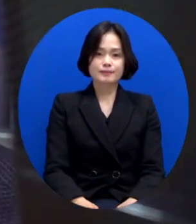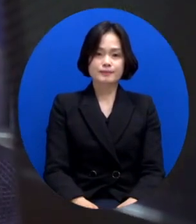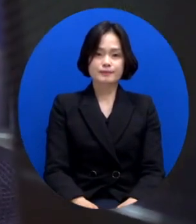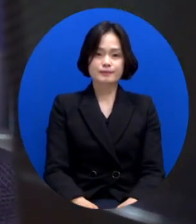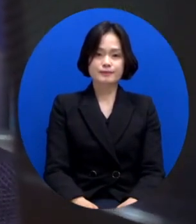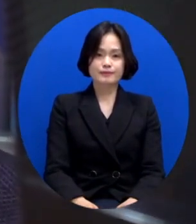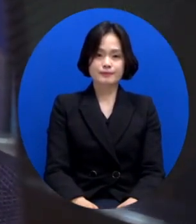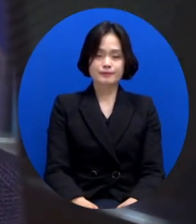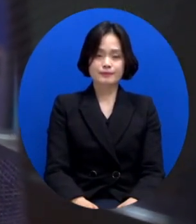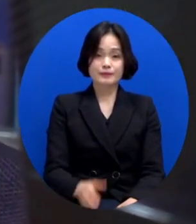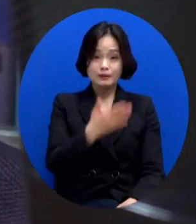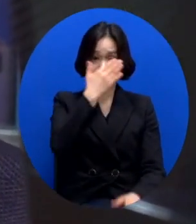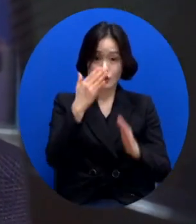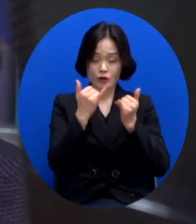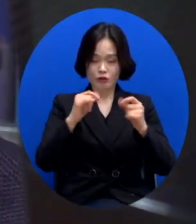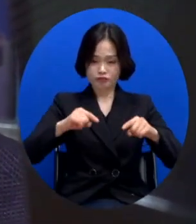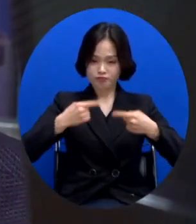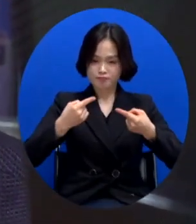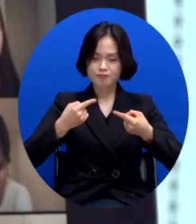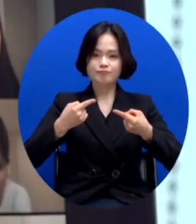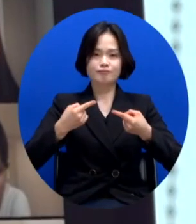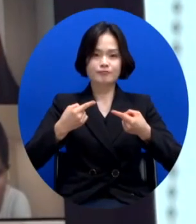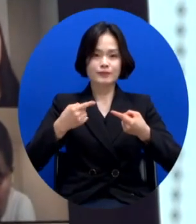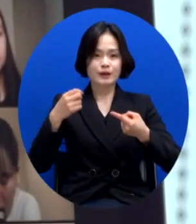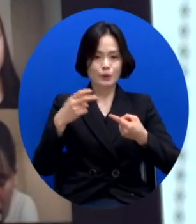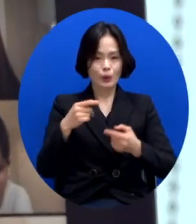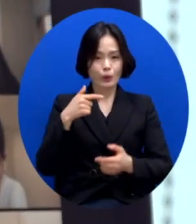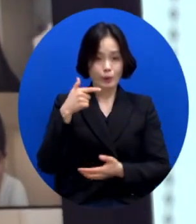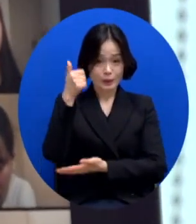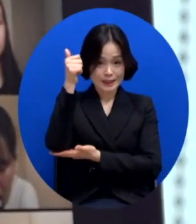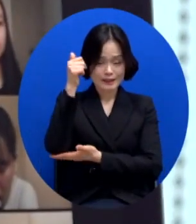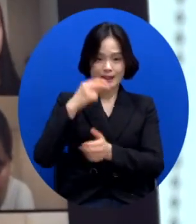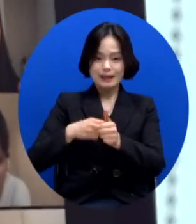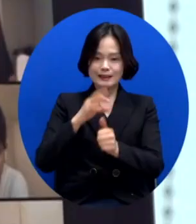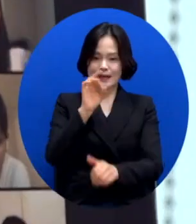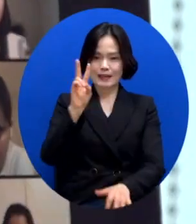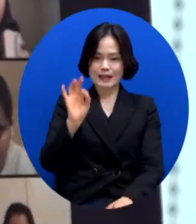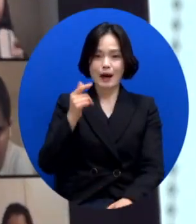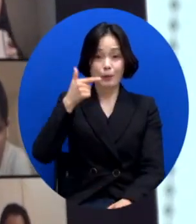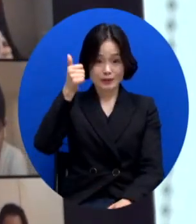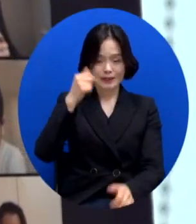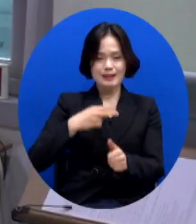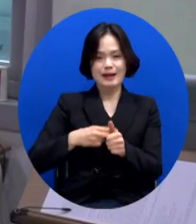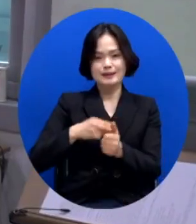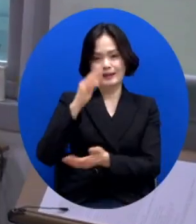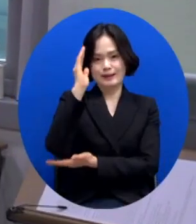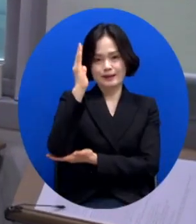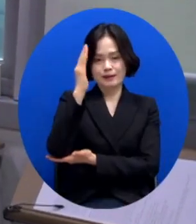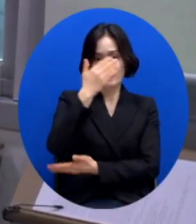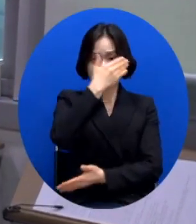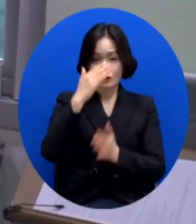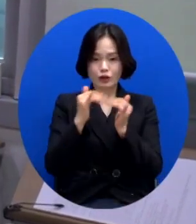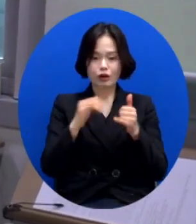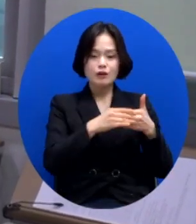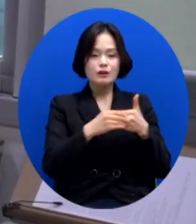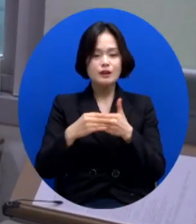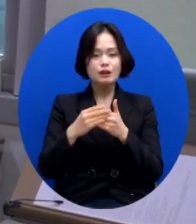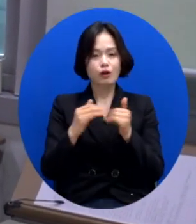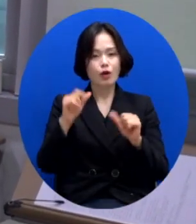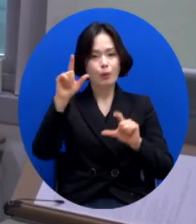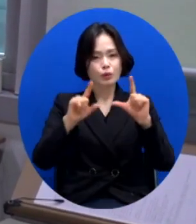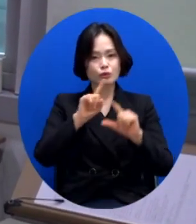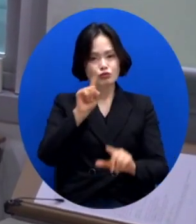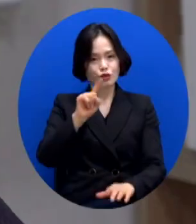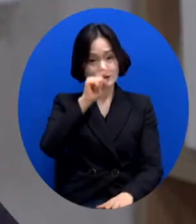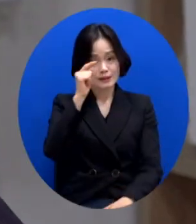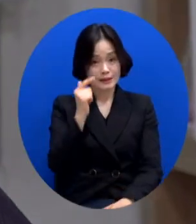관심 속에 진행한 세미나에서 양형 주 목사가 주강사로 나서 청년 리더 란 누구인가 청년이 도에 10가지 4